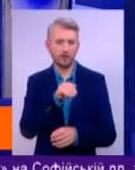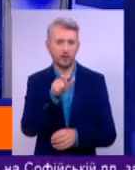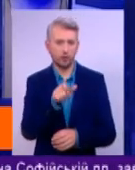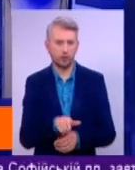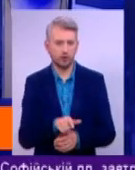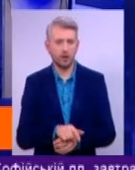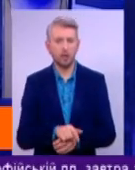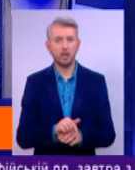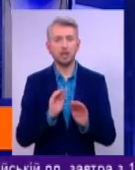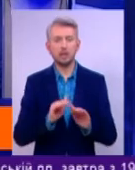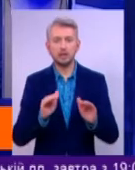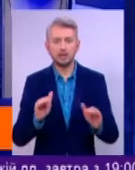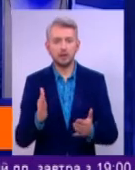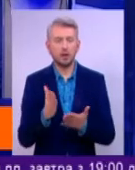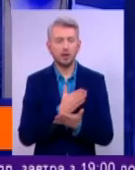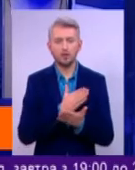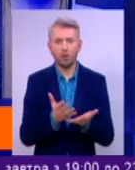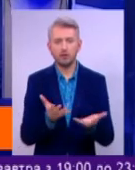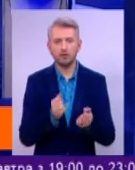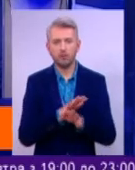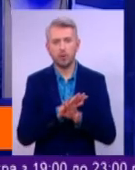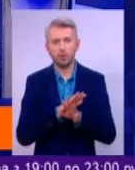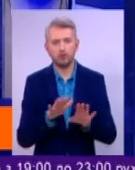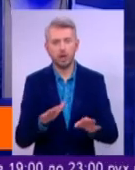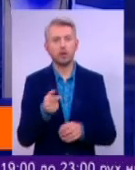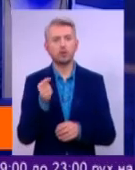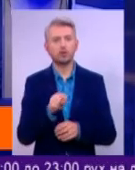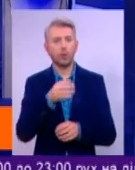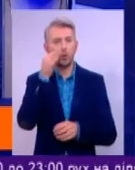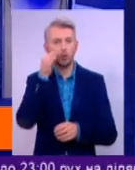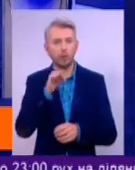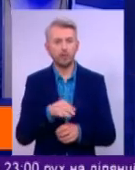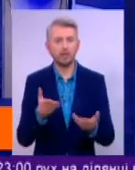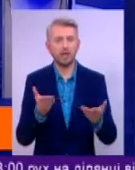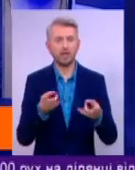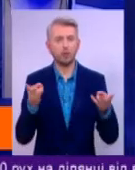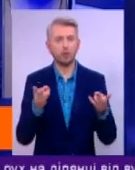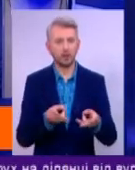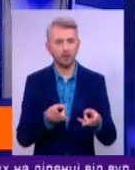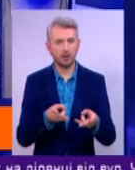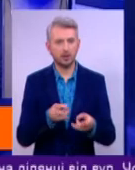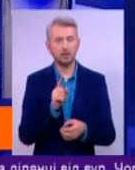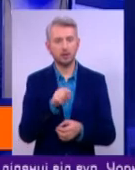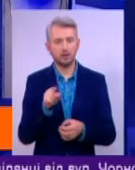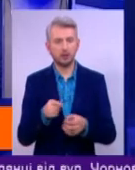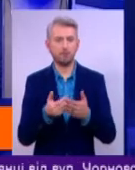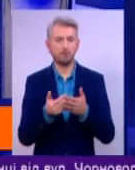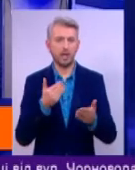людину. Діти зовсім не отримують той досвід, який необхідний їм